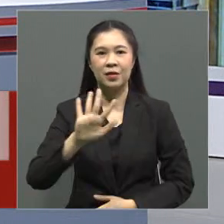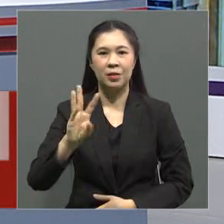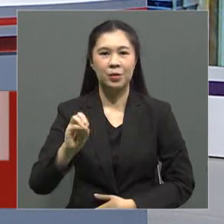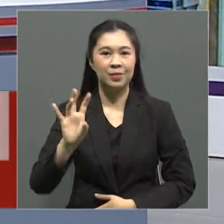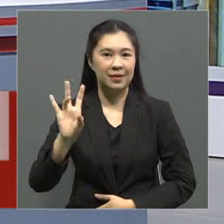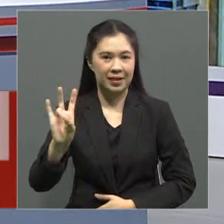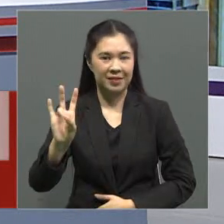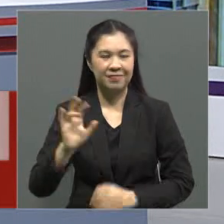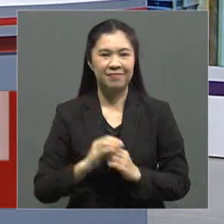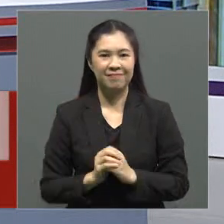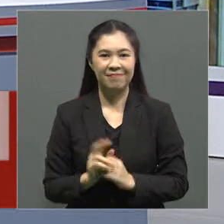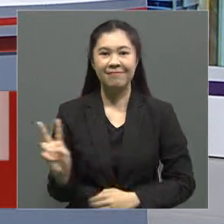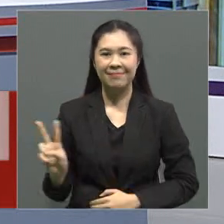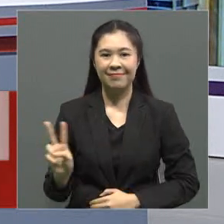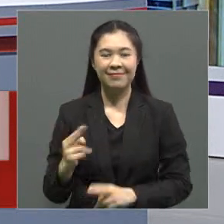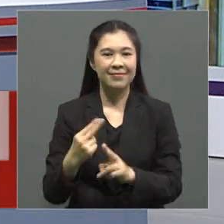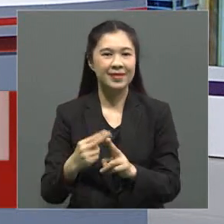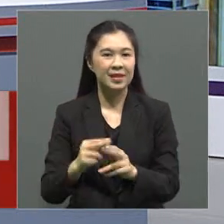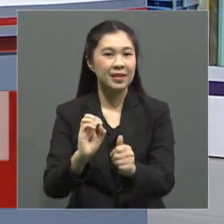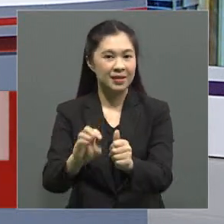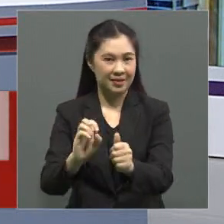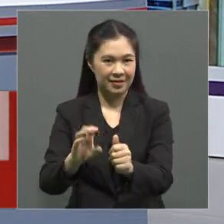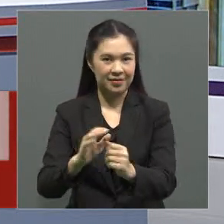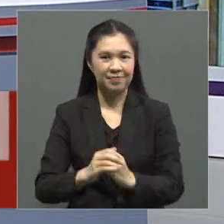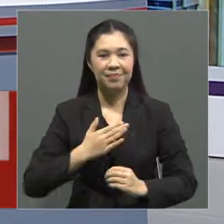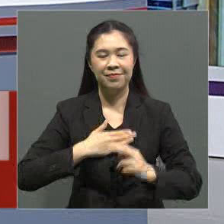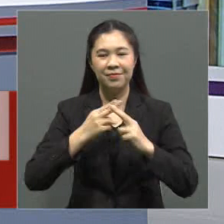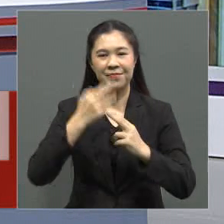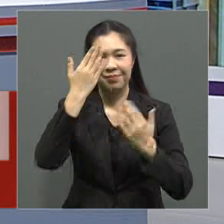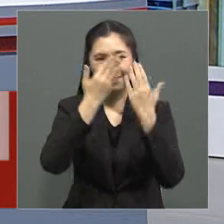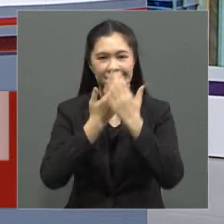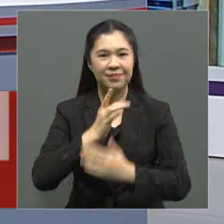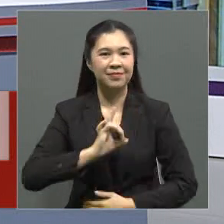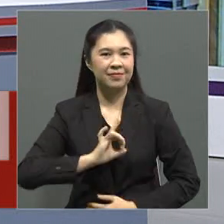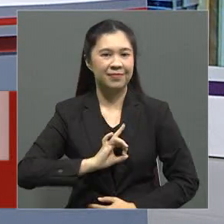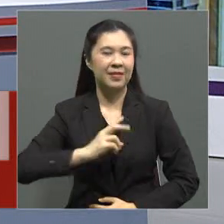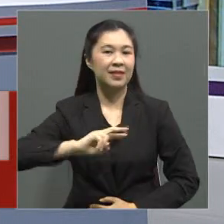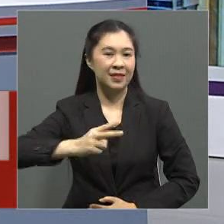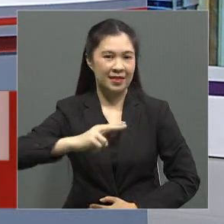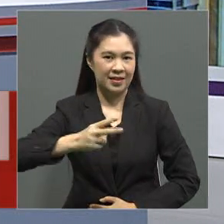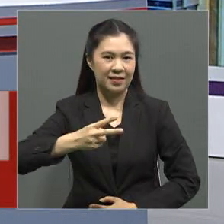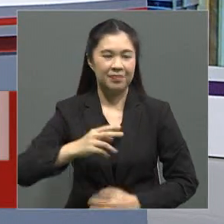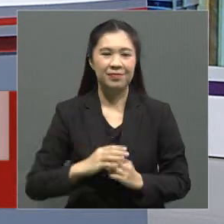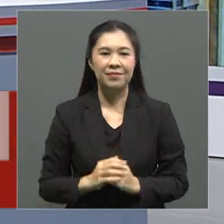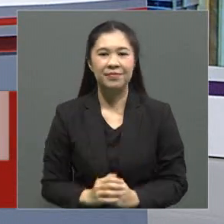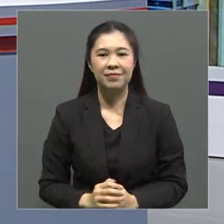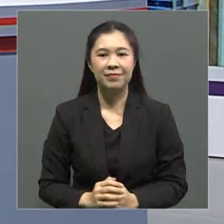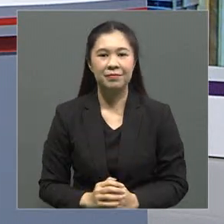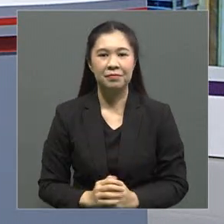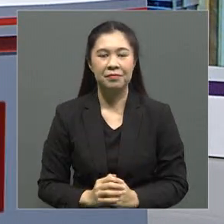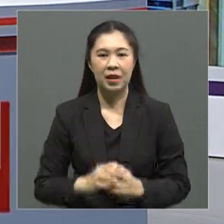คุณวีรศักดิ์ขอบเขตดิฉันปฐมาพรหาญชัญใชัสววนล่ามประสมือวันนี้พบกับคุณกนกอรวงคำหารค่ะครับนายก